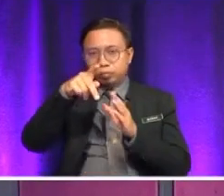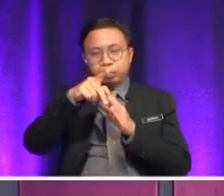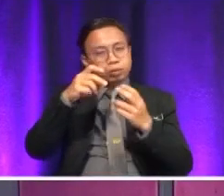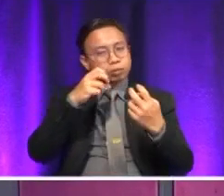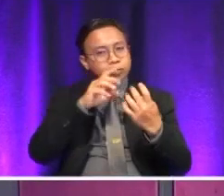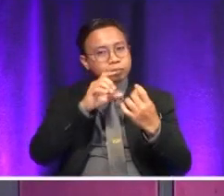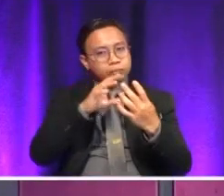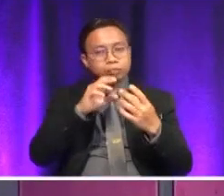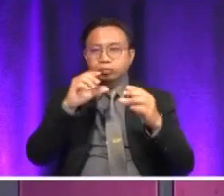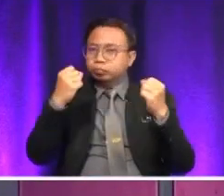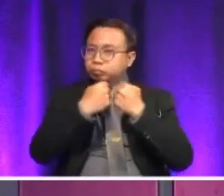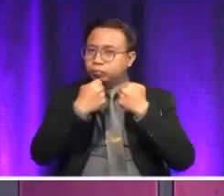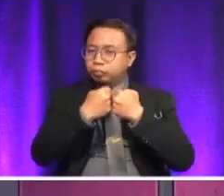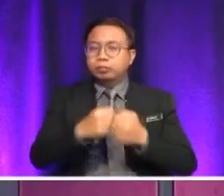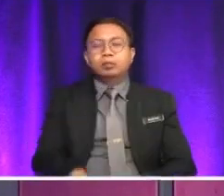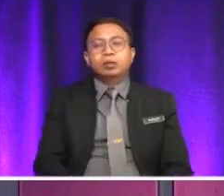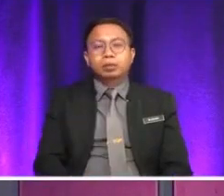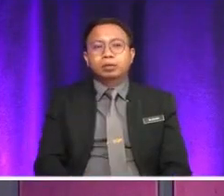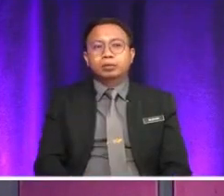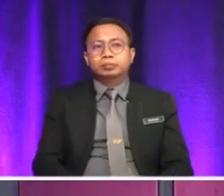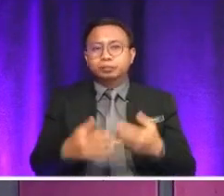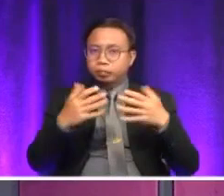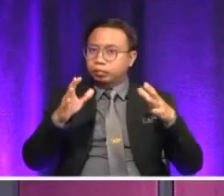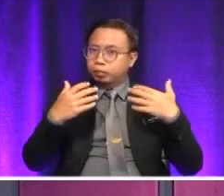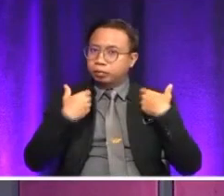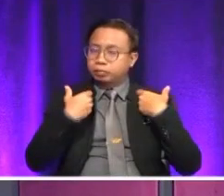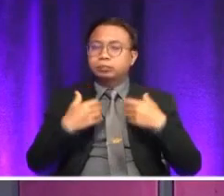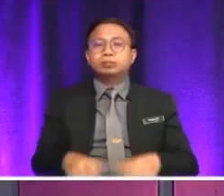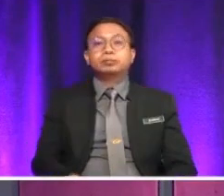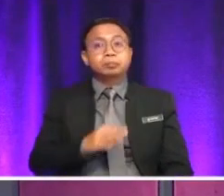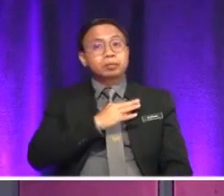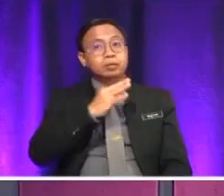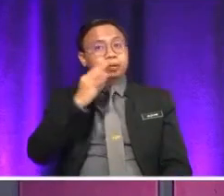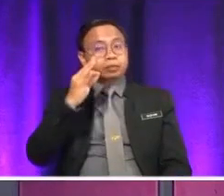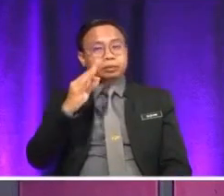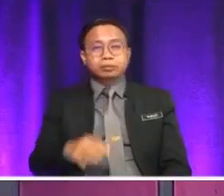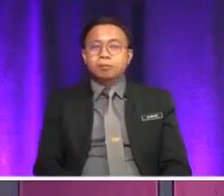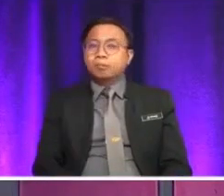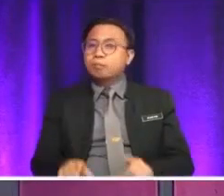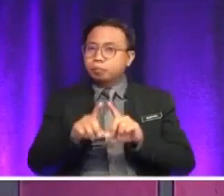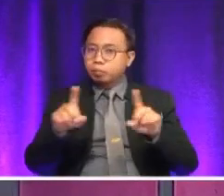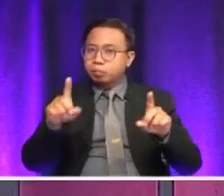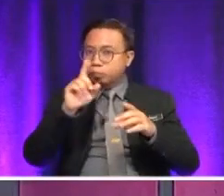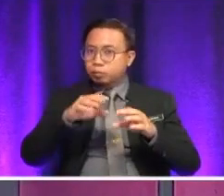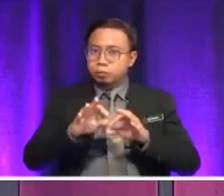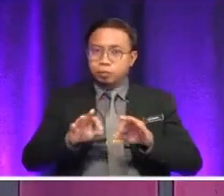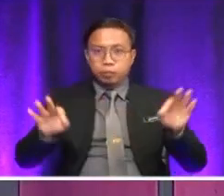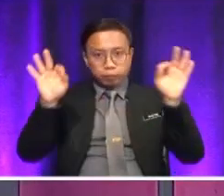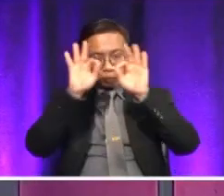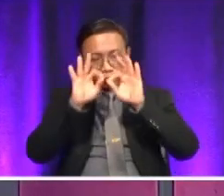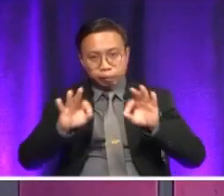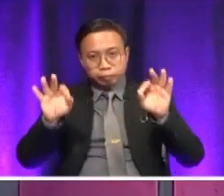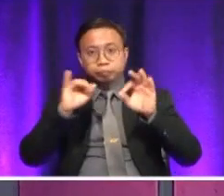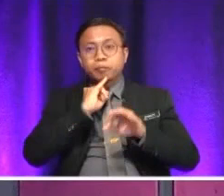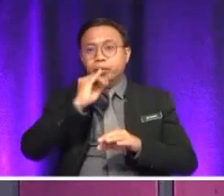tak dapat. Dia dah ada orang kata semangat. Tetapi apa yang penting kat sini, ibu bapa